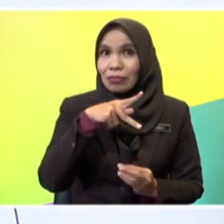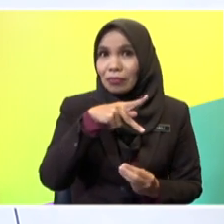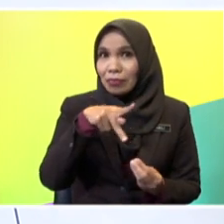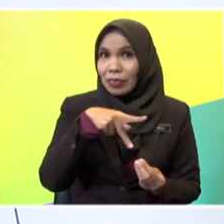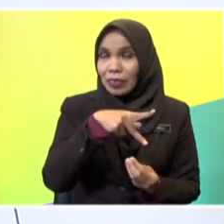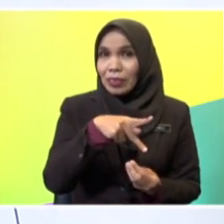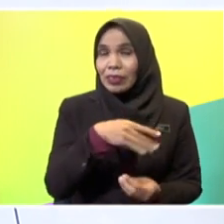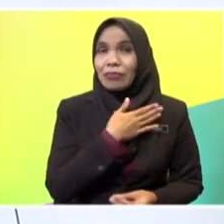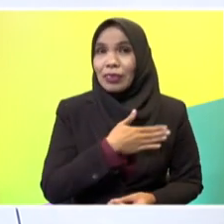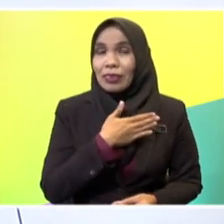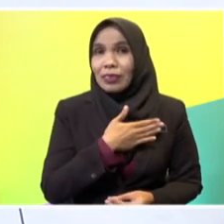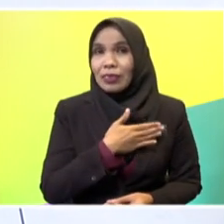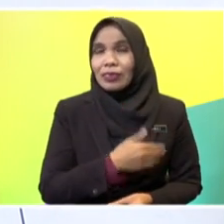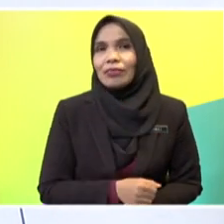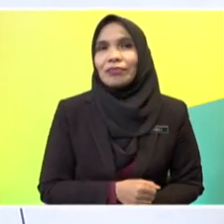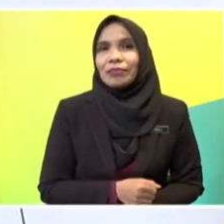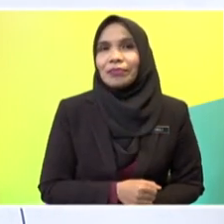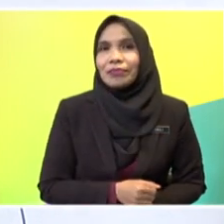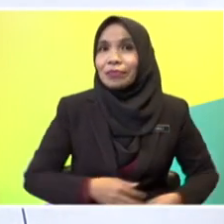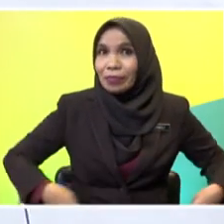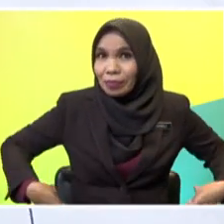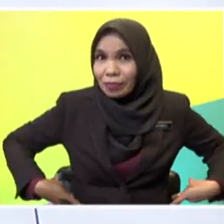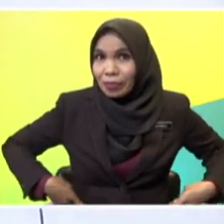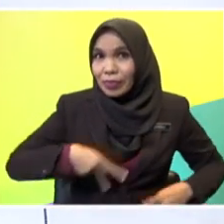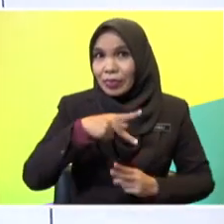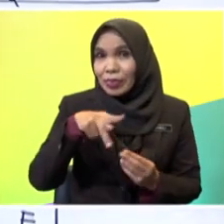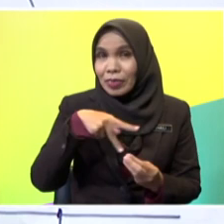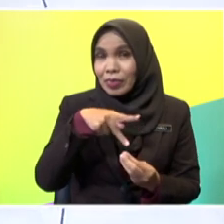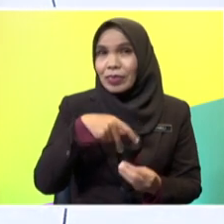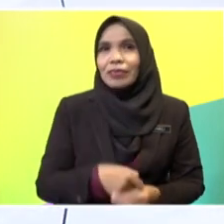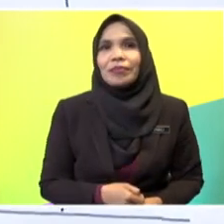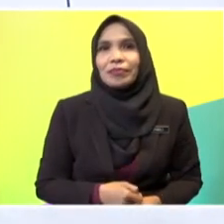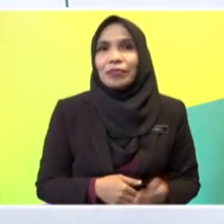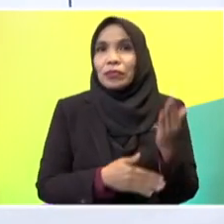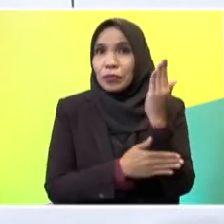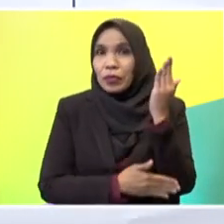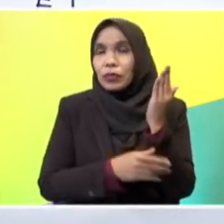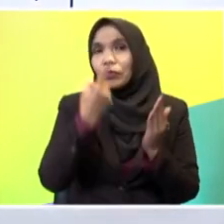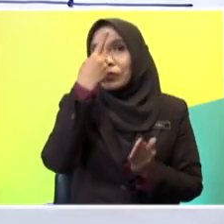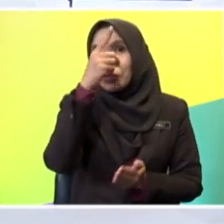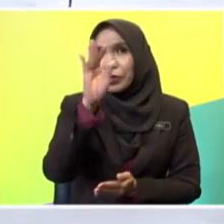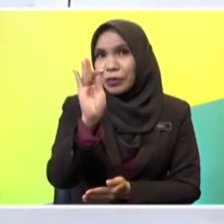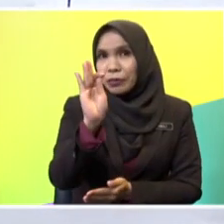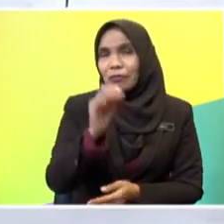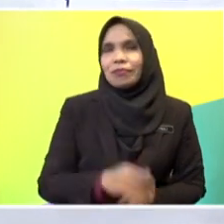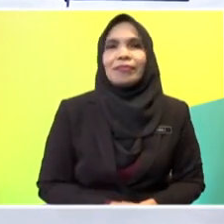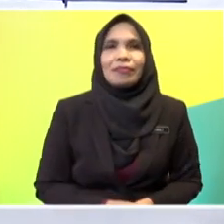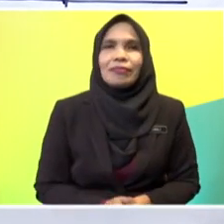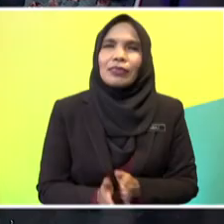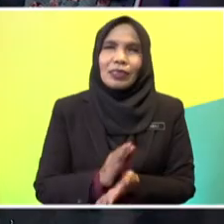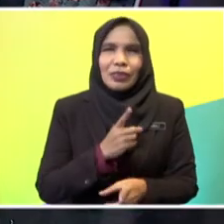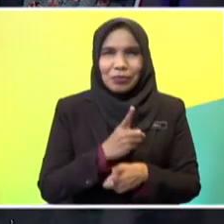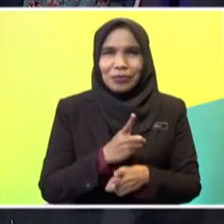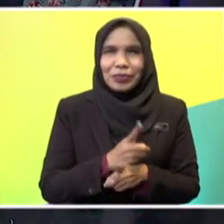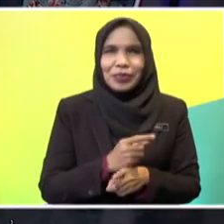D pinggang, E keliling pinggang dan punggung untuk F. Okey, tadi betul lah kita letak